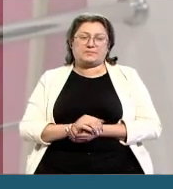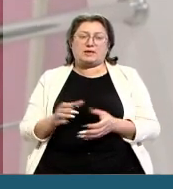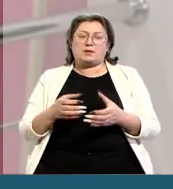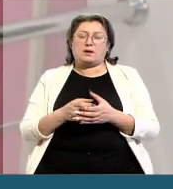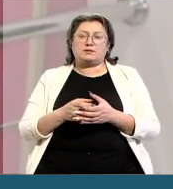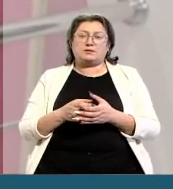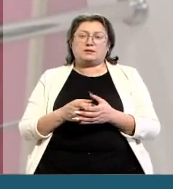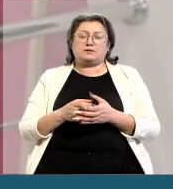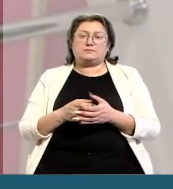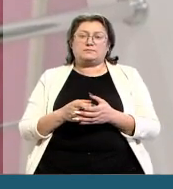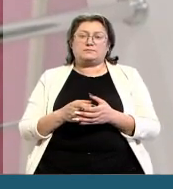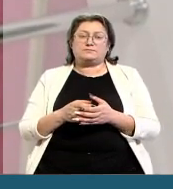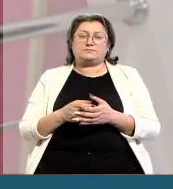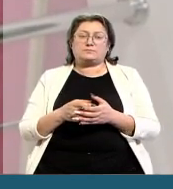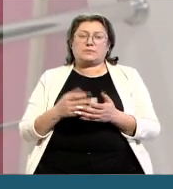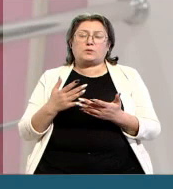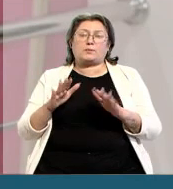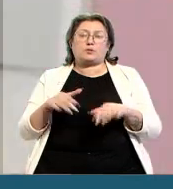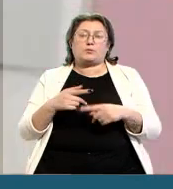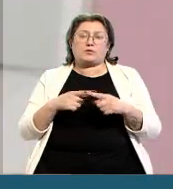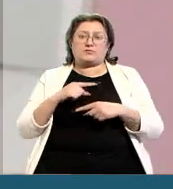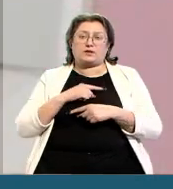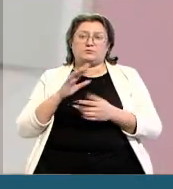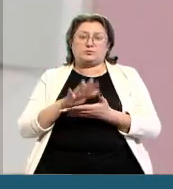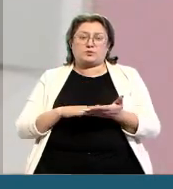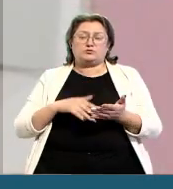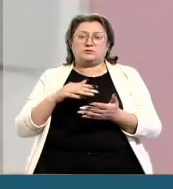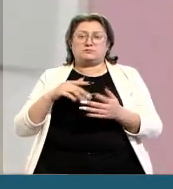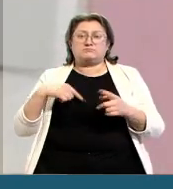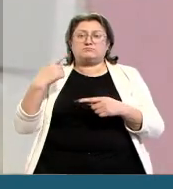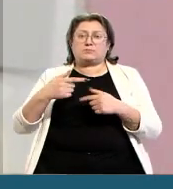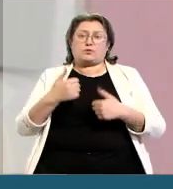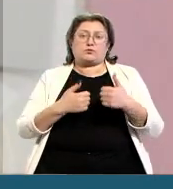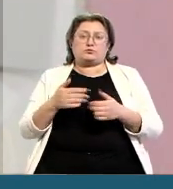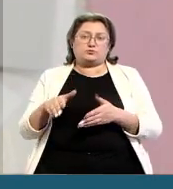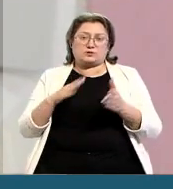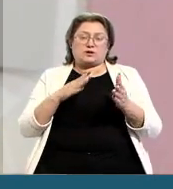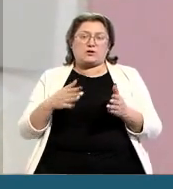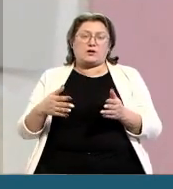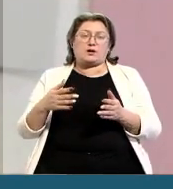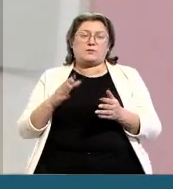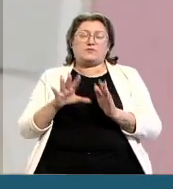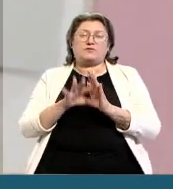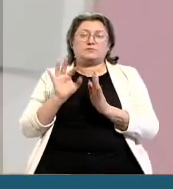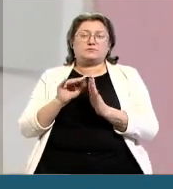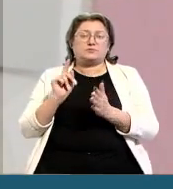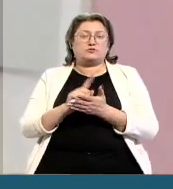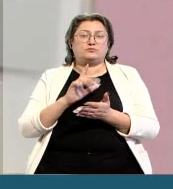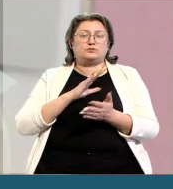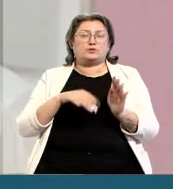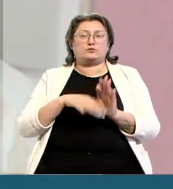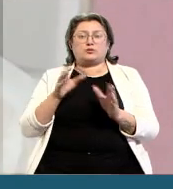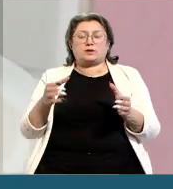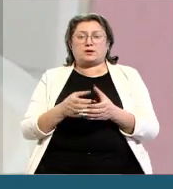үлкен енді көрермендердің алдында барымызды көрсетеміз. Жалпы бұл ойыннан күтетінім жеңіс. Осы